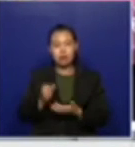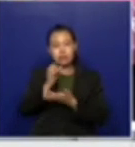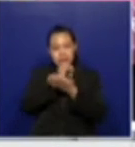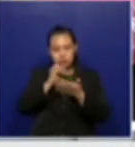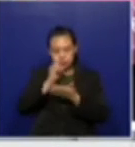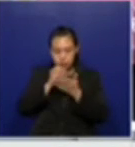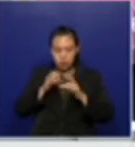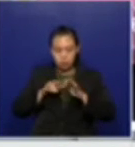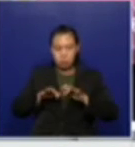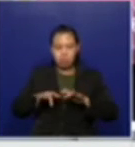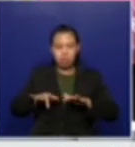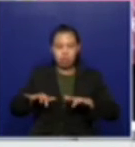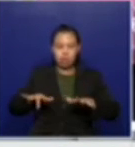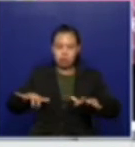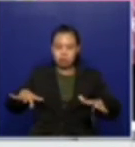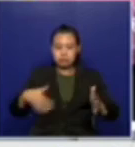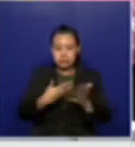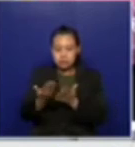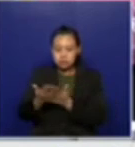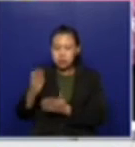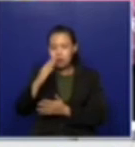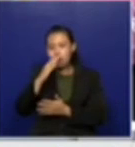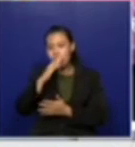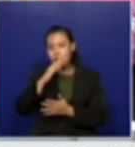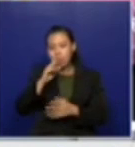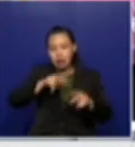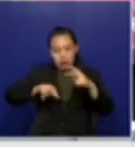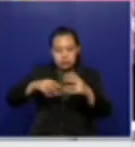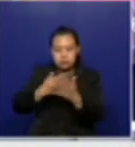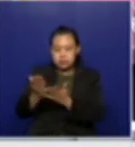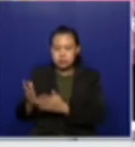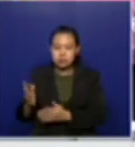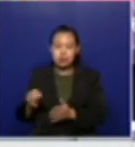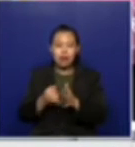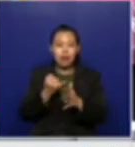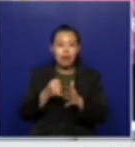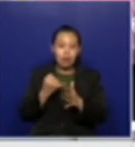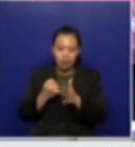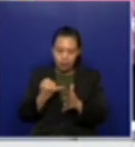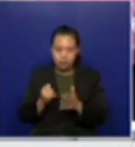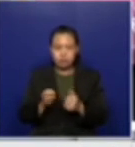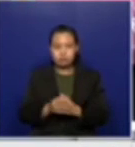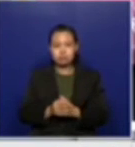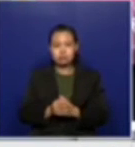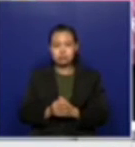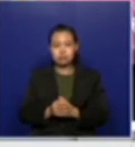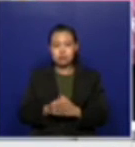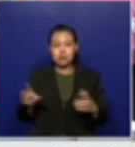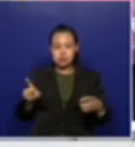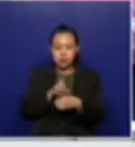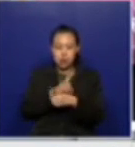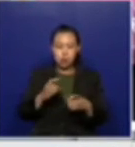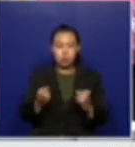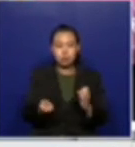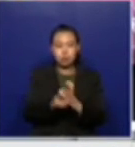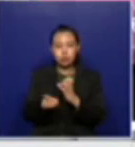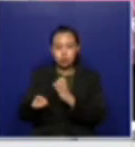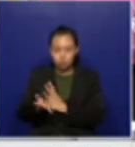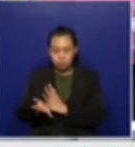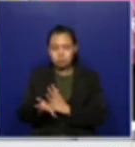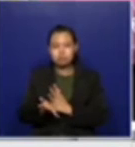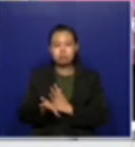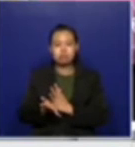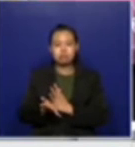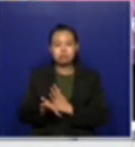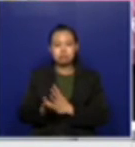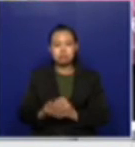วหาซื้อง่ายราคาไม่แพงทำลายสังคมไทยอย่างต่อเนื่องวันนี้ท่านนายก